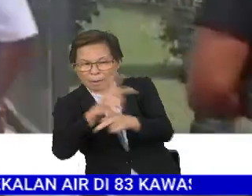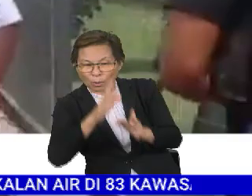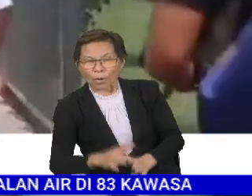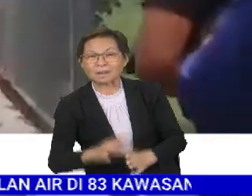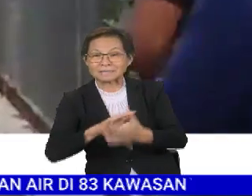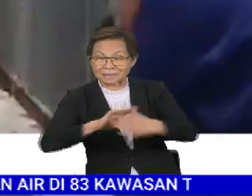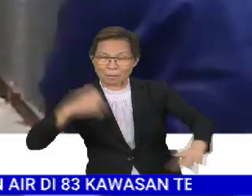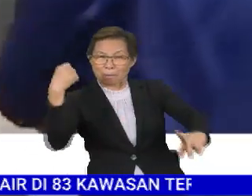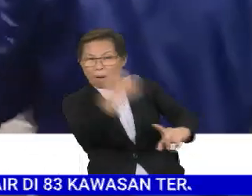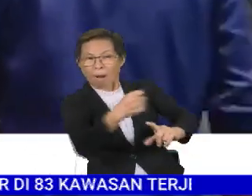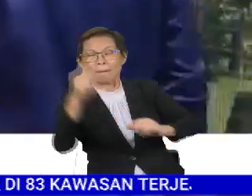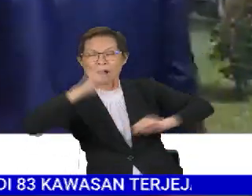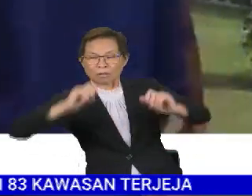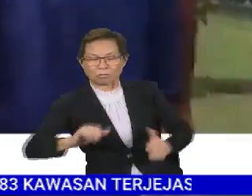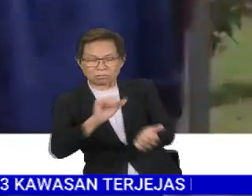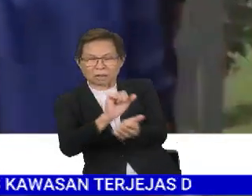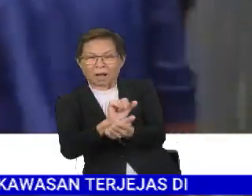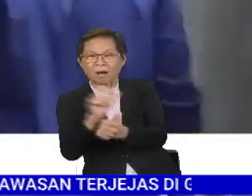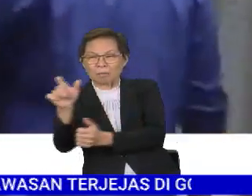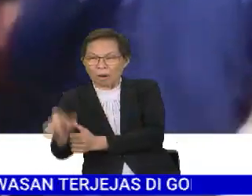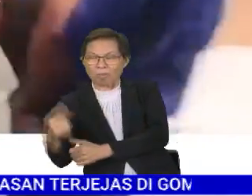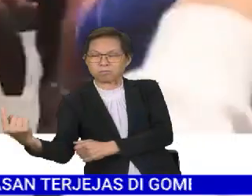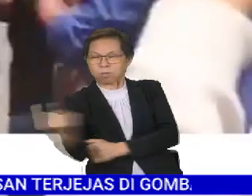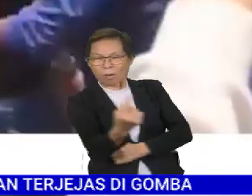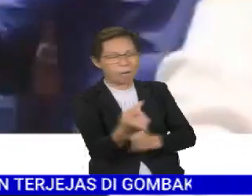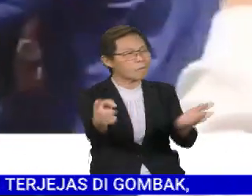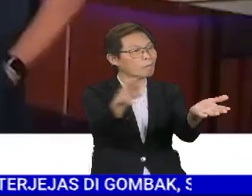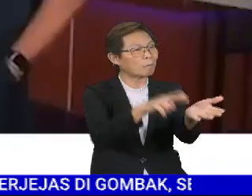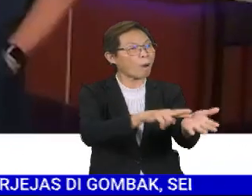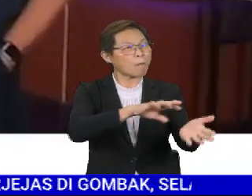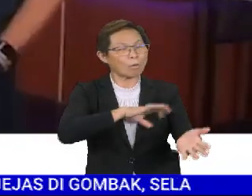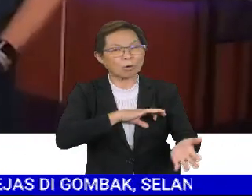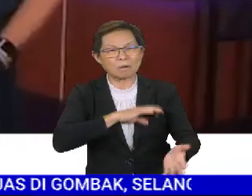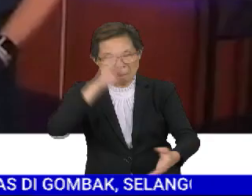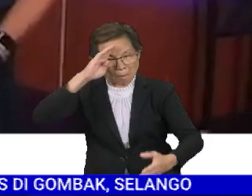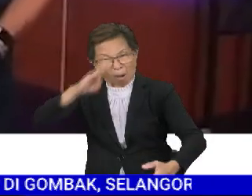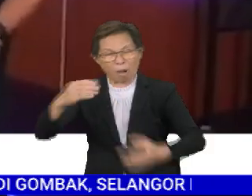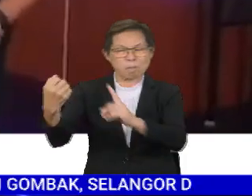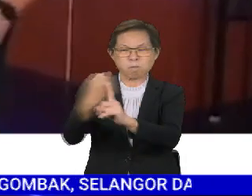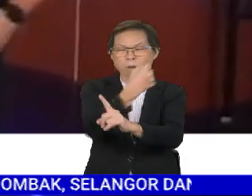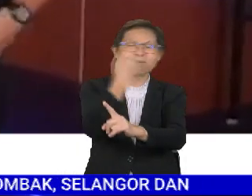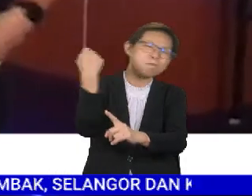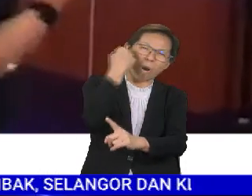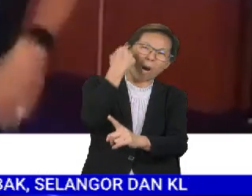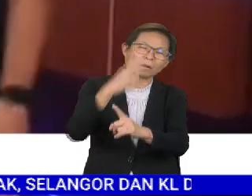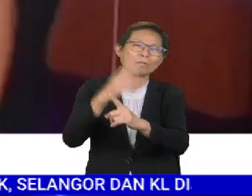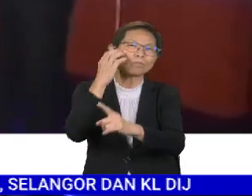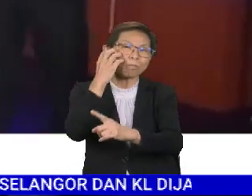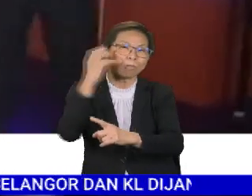keselamatan. Pelakon itu ditahan selepas mangsa tampil membuat laporan polis mendakwa dipukul dan lebam